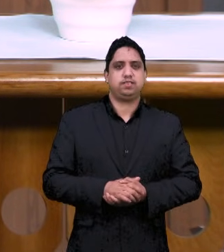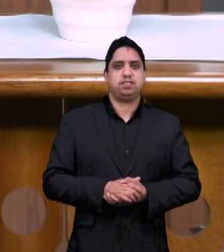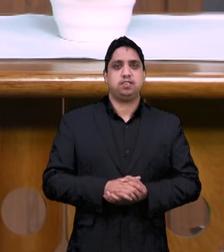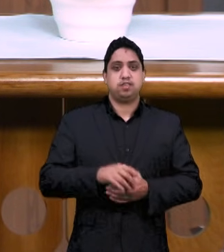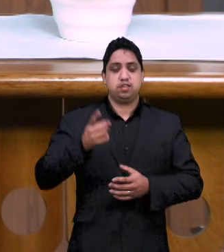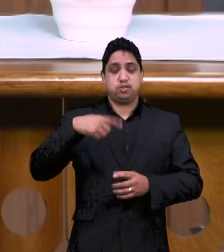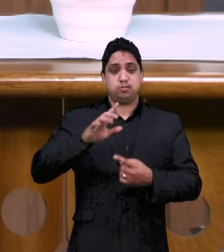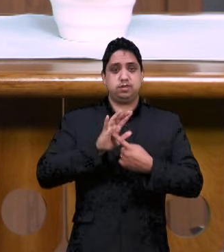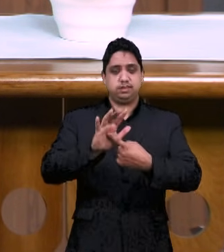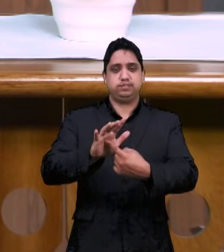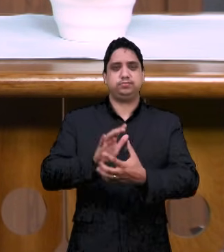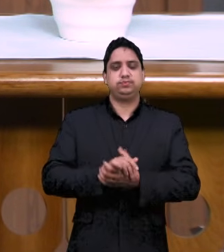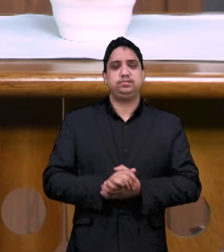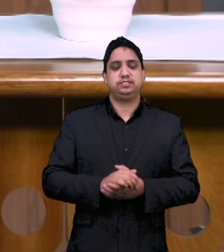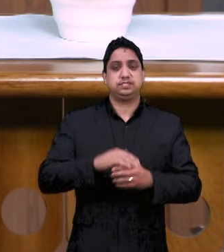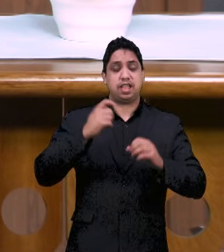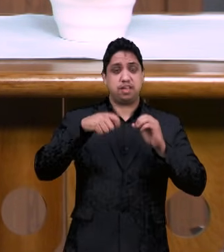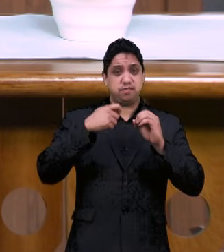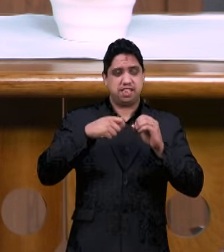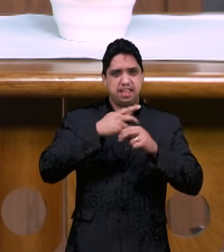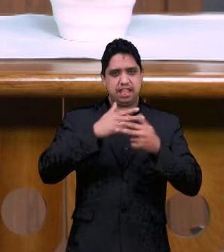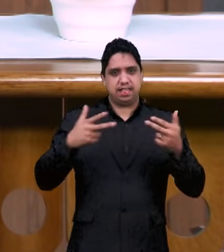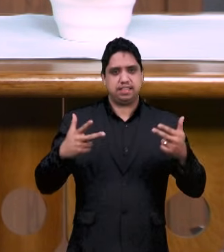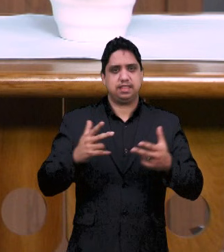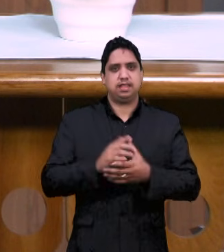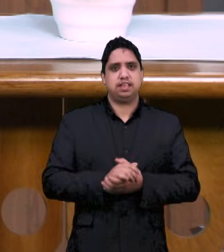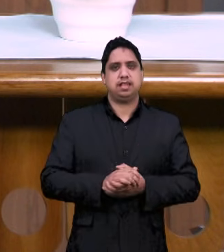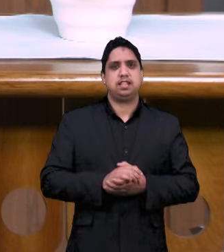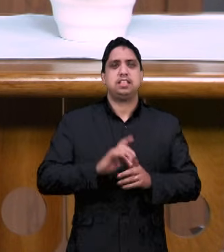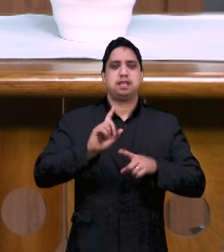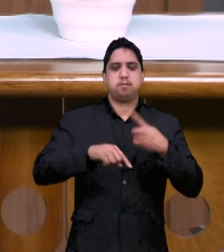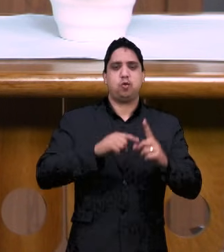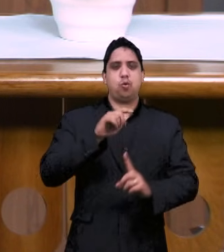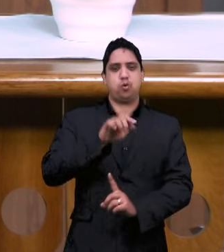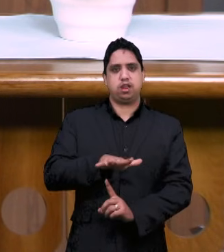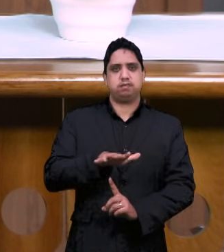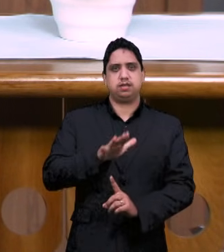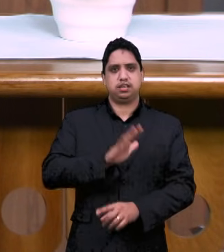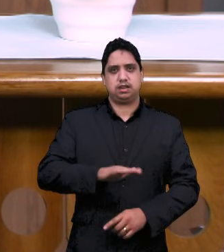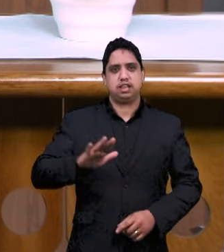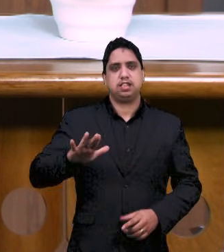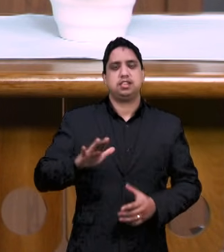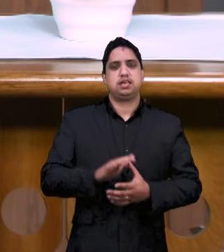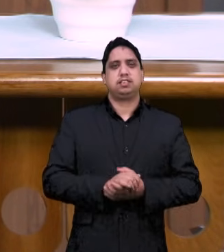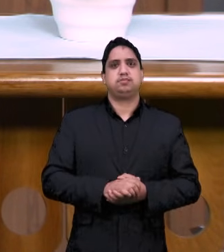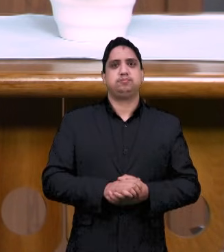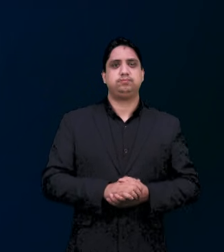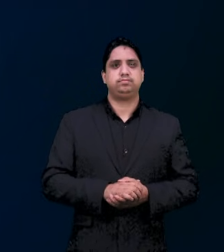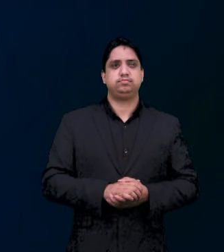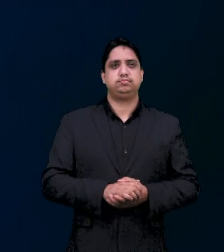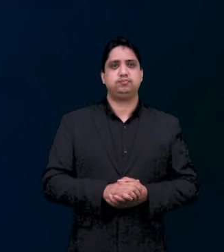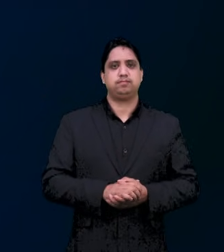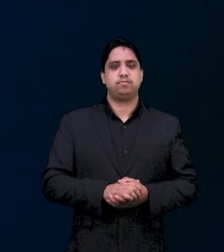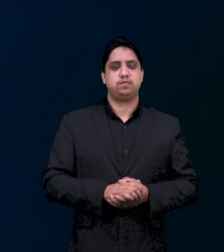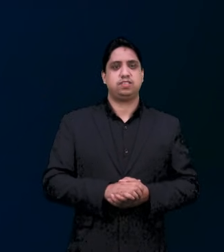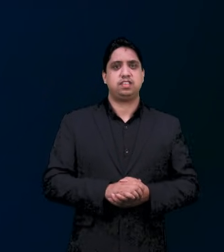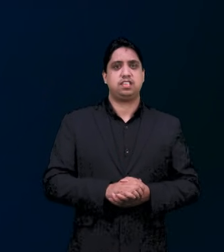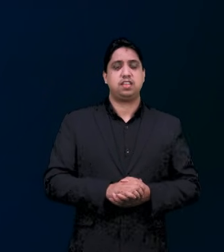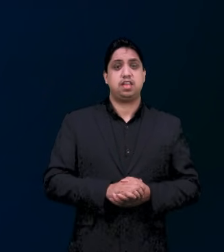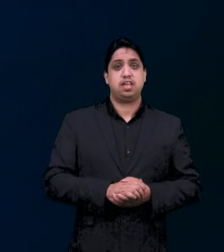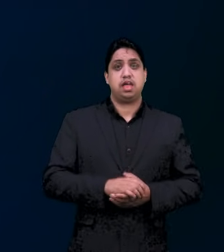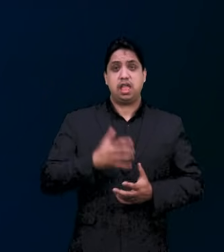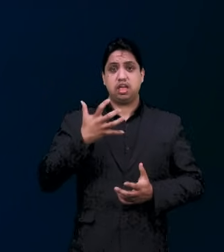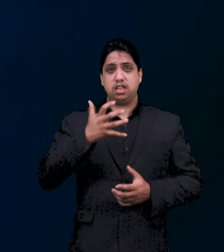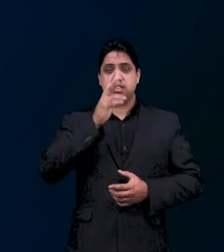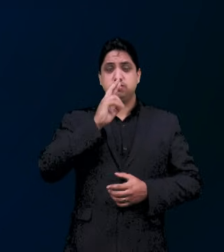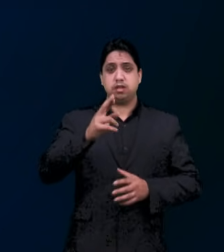chaque vidéo pour transmettre la réponse. Et après, nous prions pour les enfants et nous passons à la phase d'après. Je